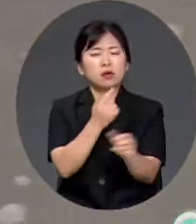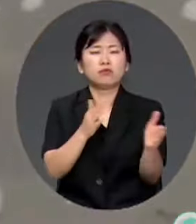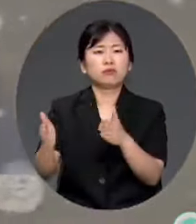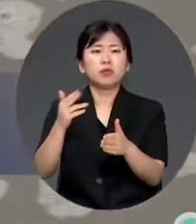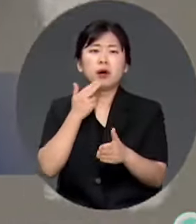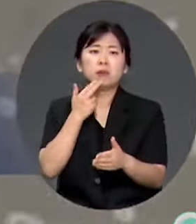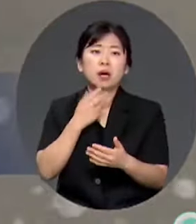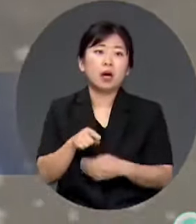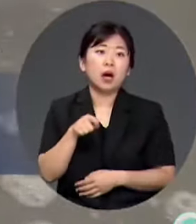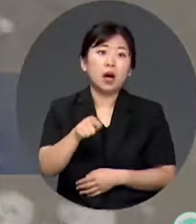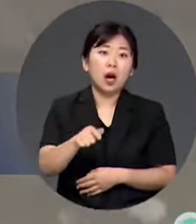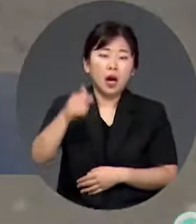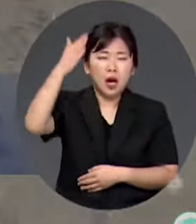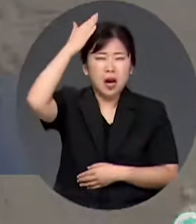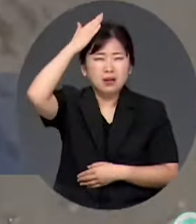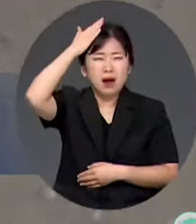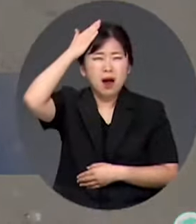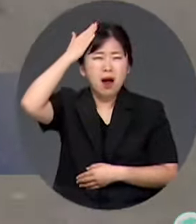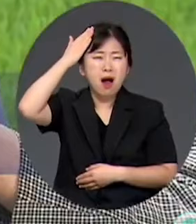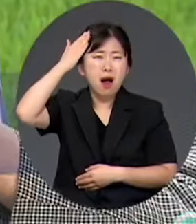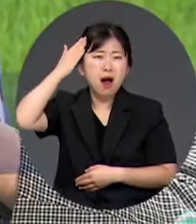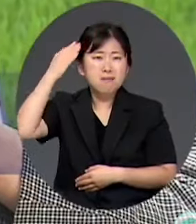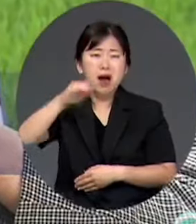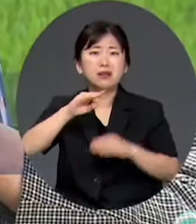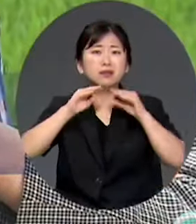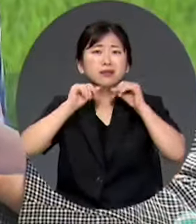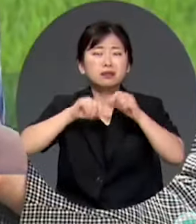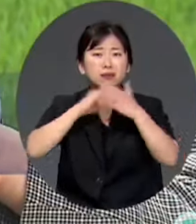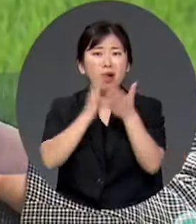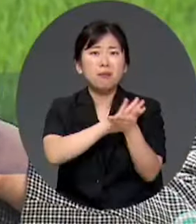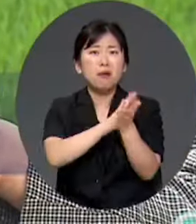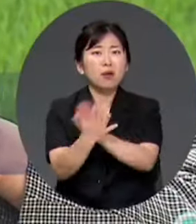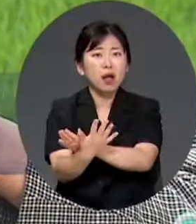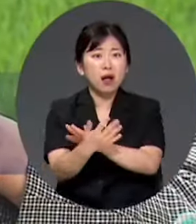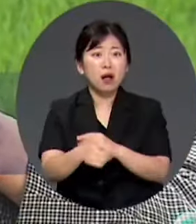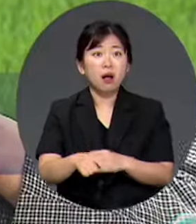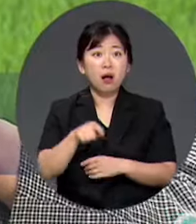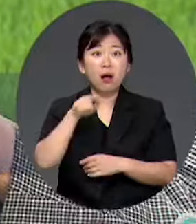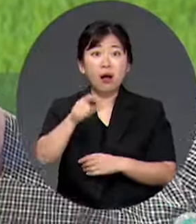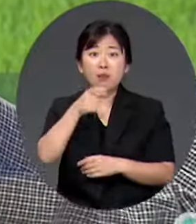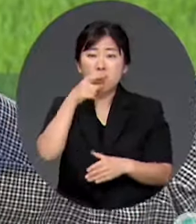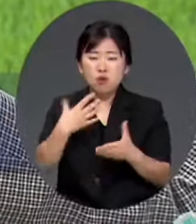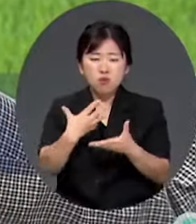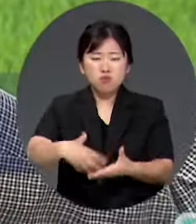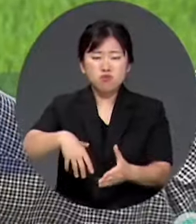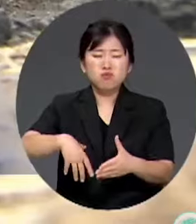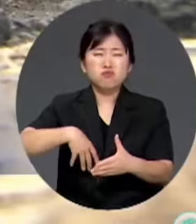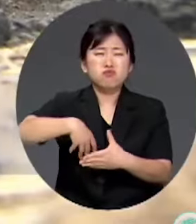자 색이가 있다 안면 밑에